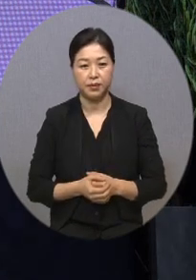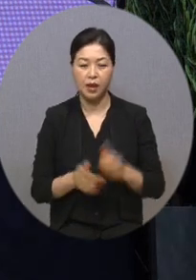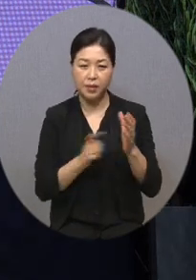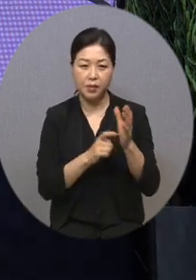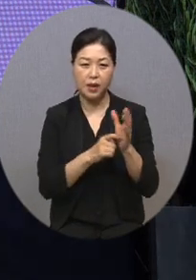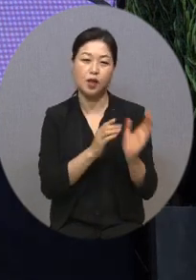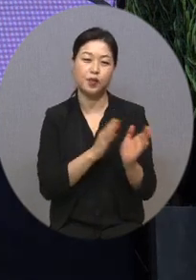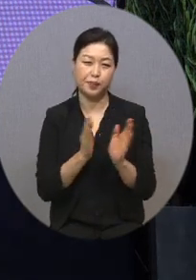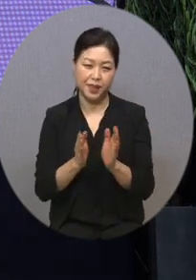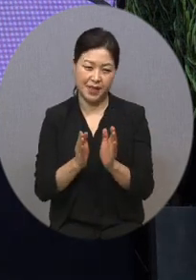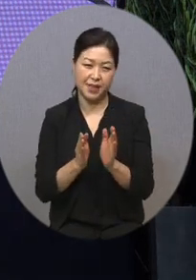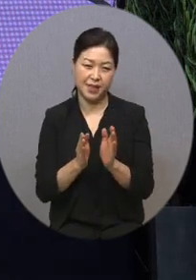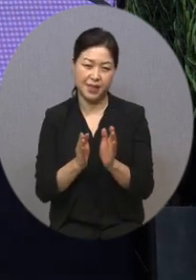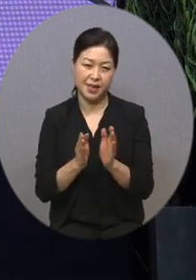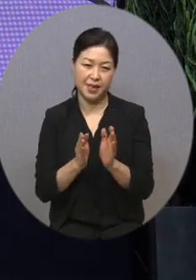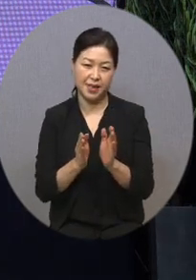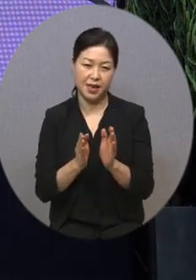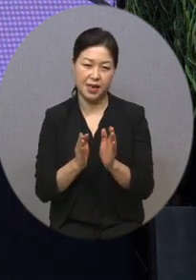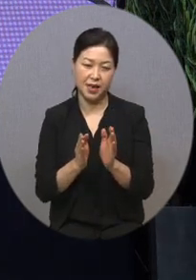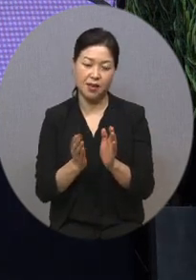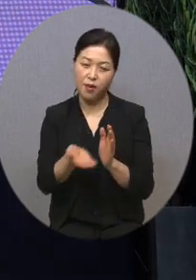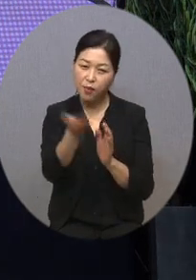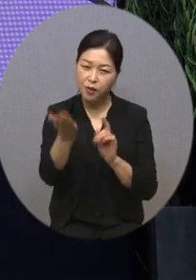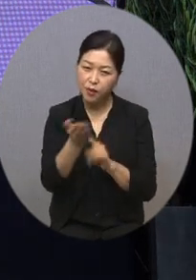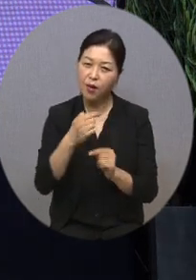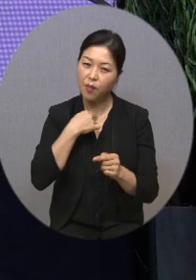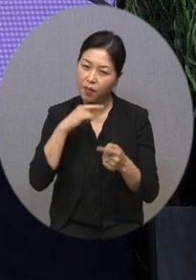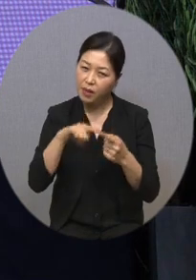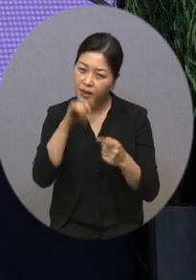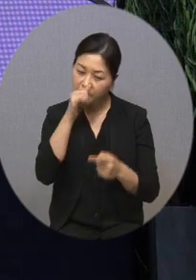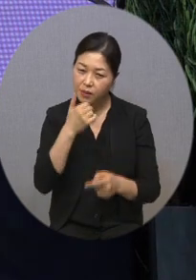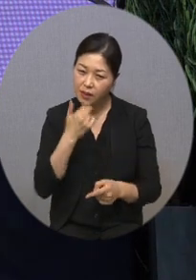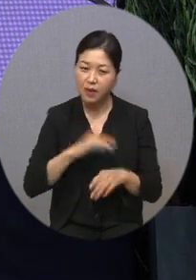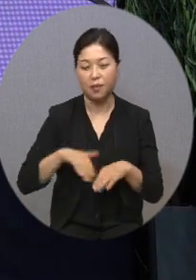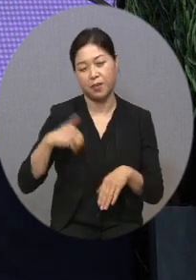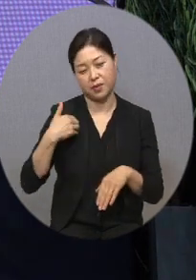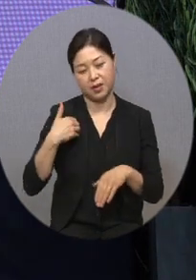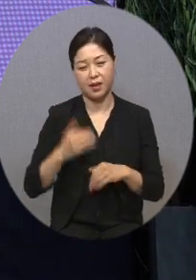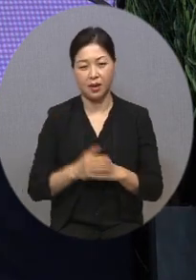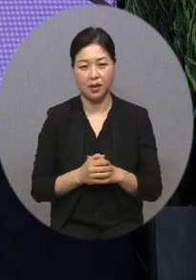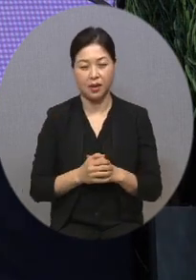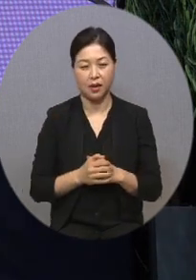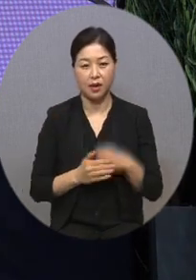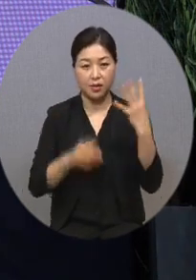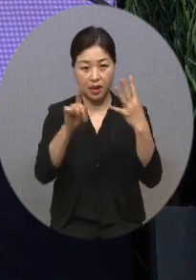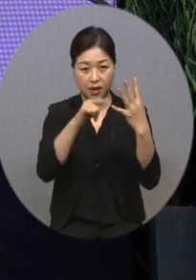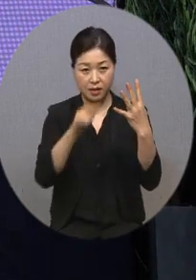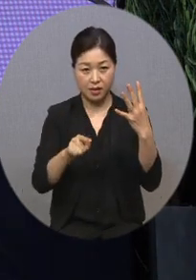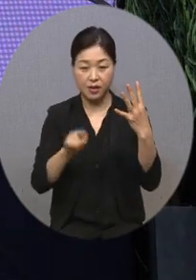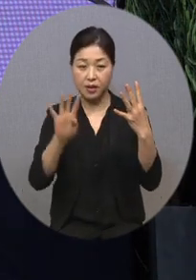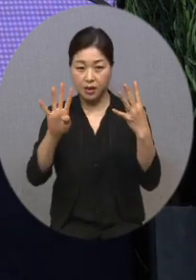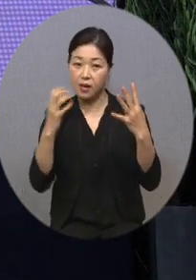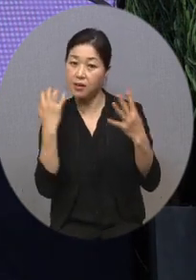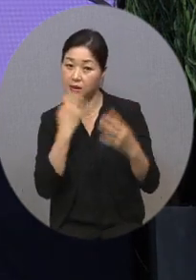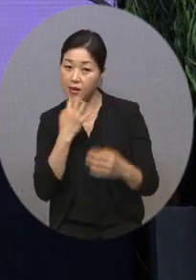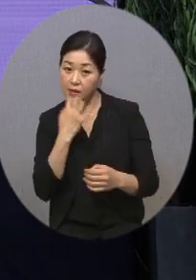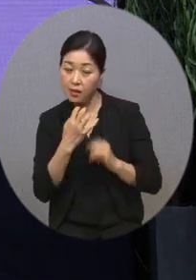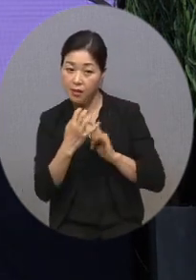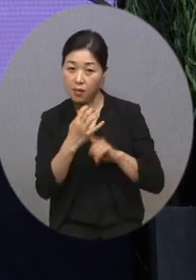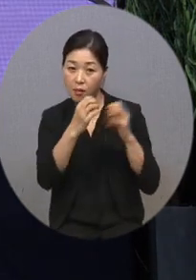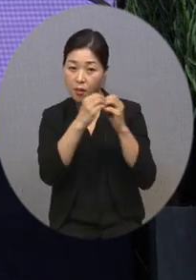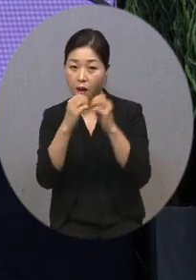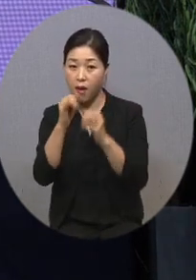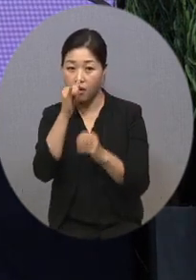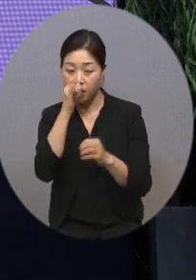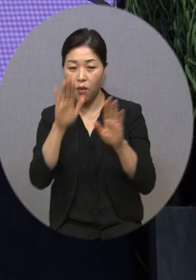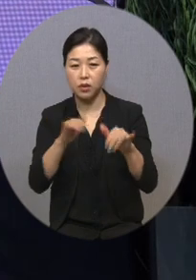많이 모르겠습니다. 그래서 여러분들이 뒤에 보시면 4인 4색이라는 국악방송이 있습니다. 아마도 여러분들은 오늘